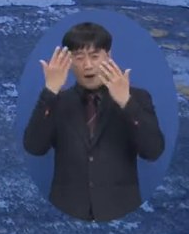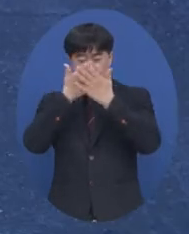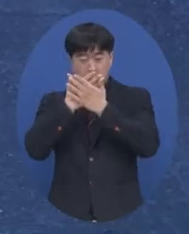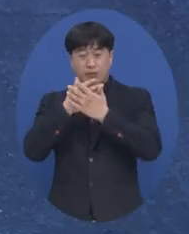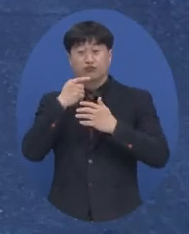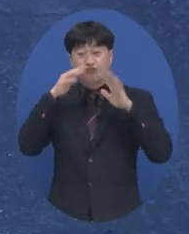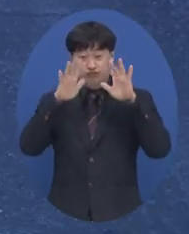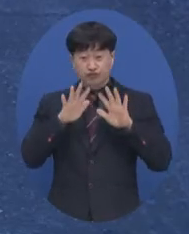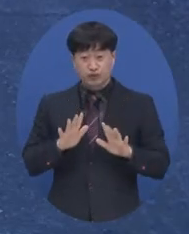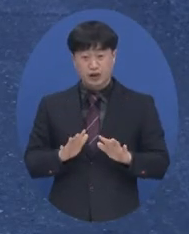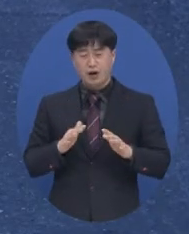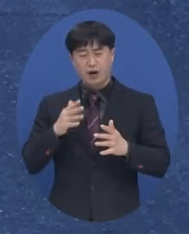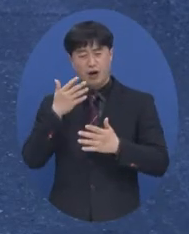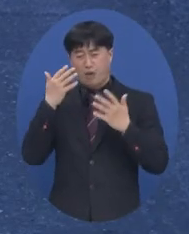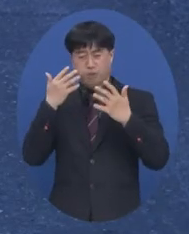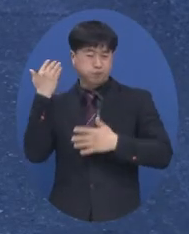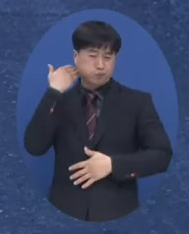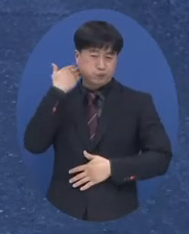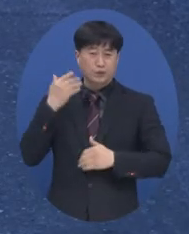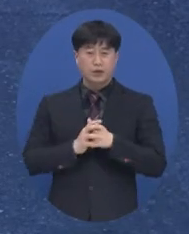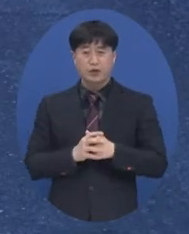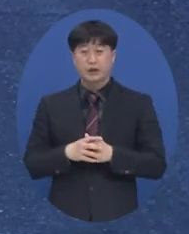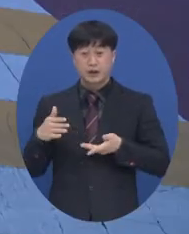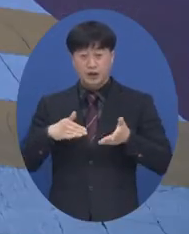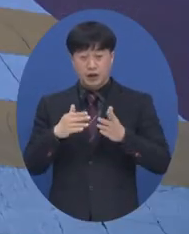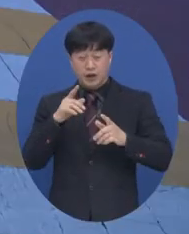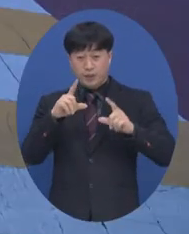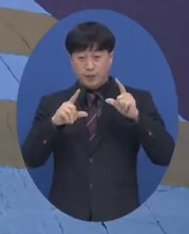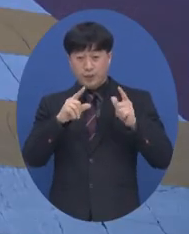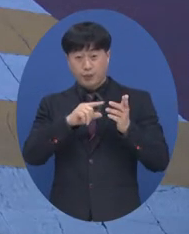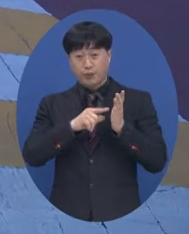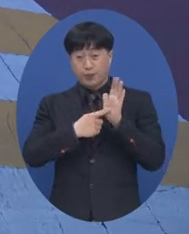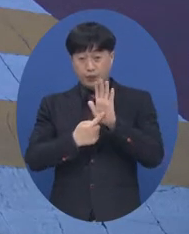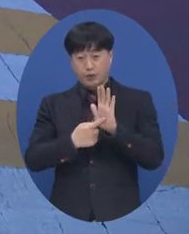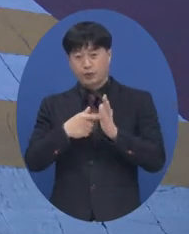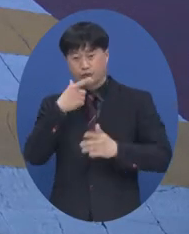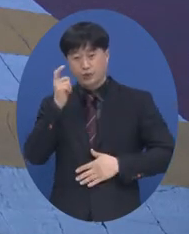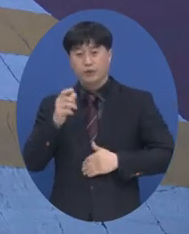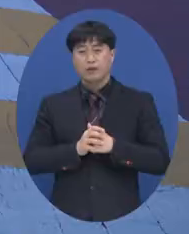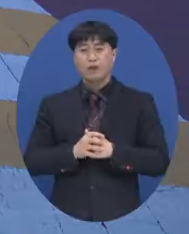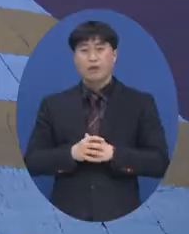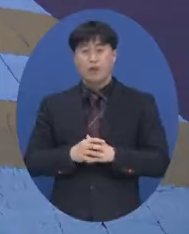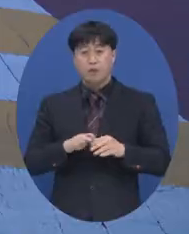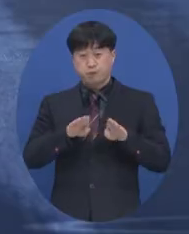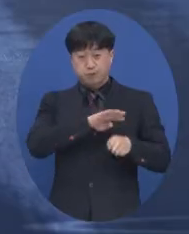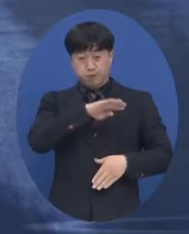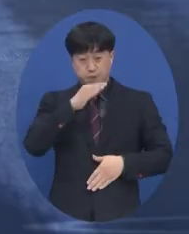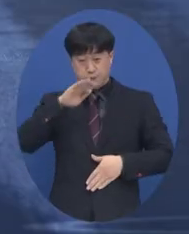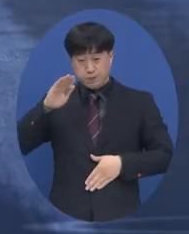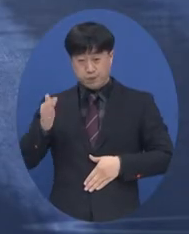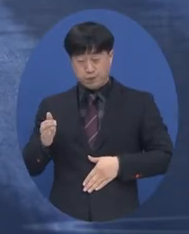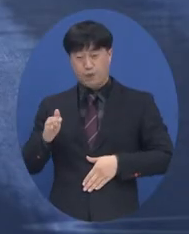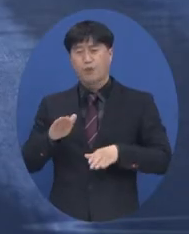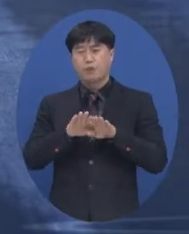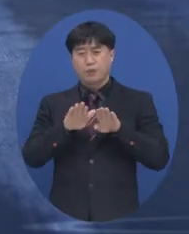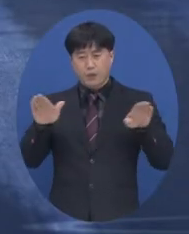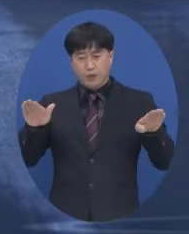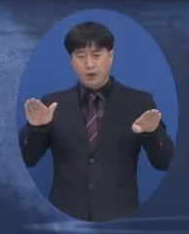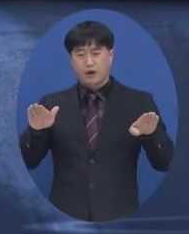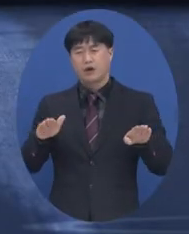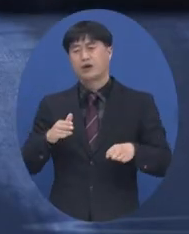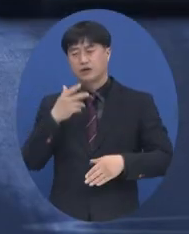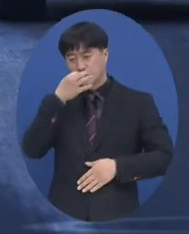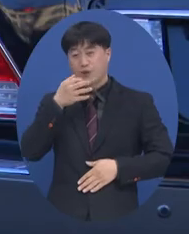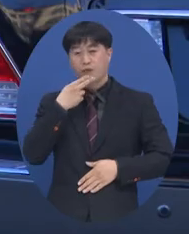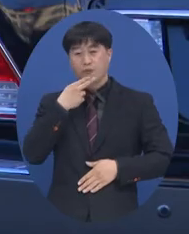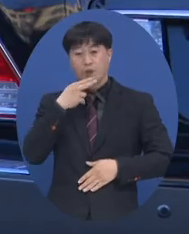표시 상태도 허술한 건 마찬가지입니다. 과속 방지턱은 높이가 없이 평평해 제대로 된 효과를 기대하기 힘들 정도.